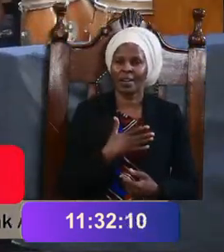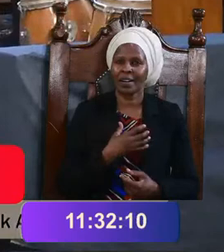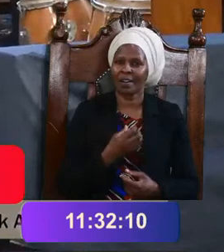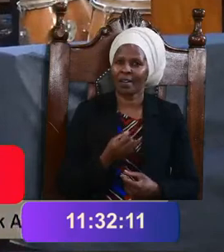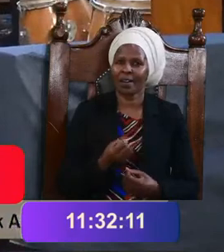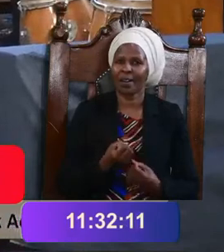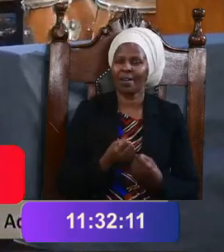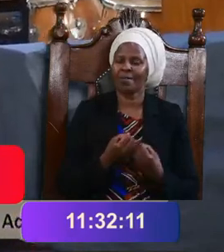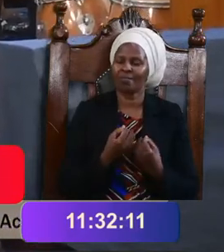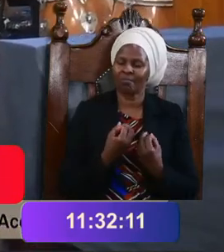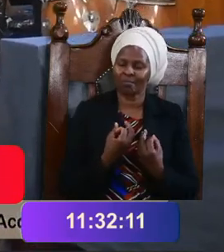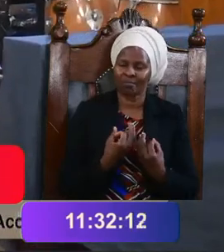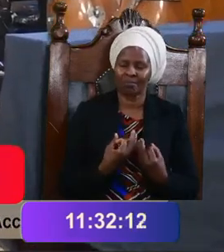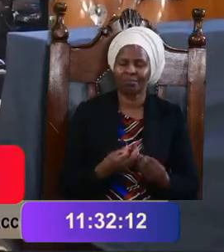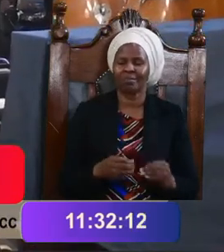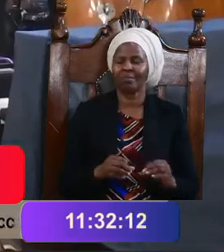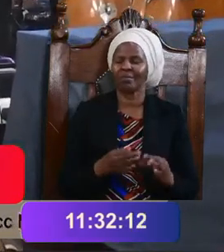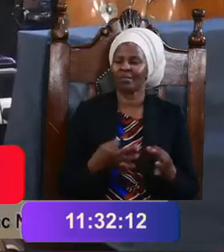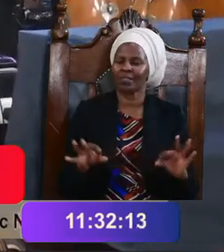tangara,